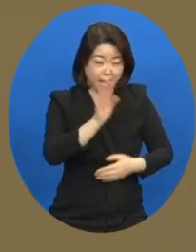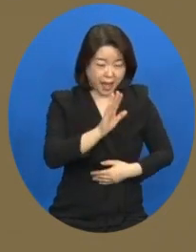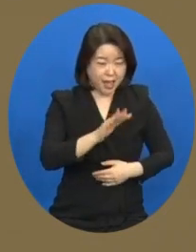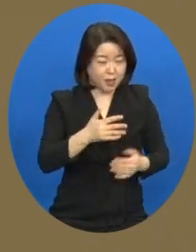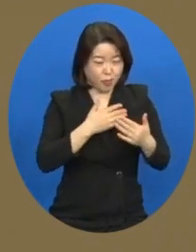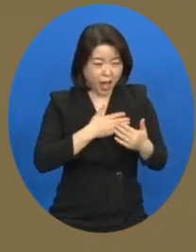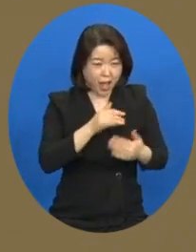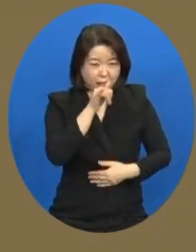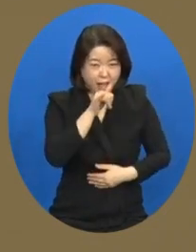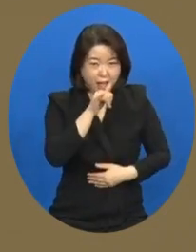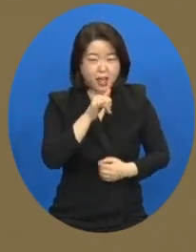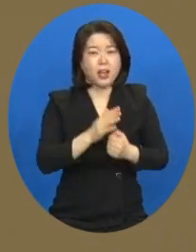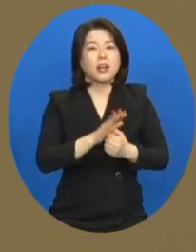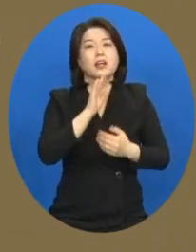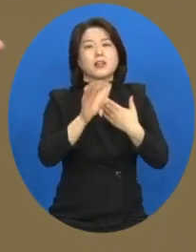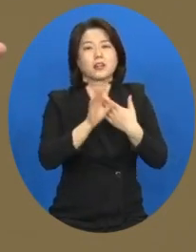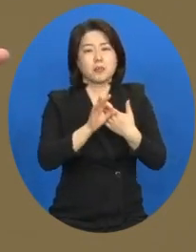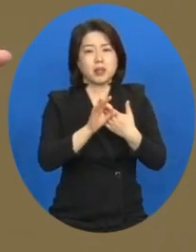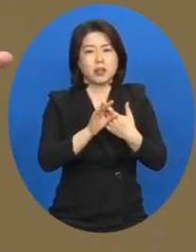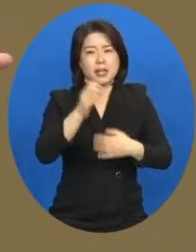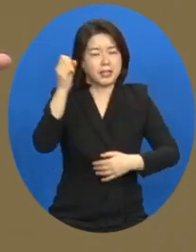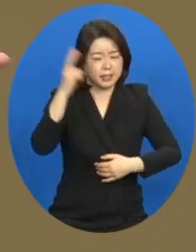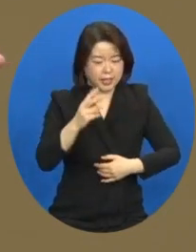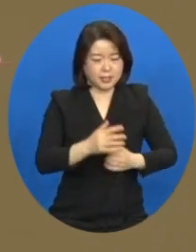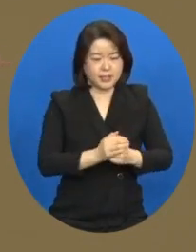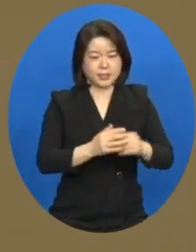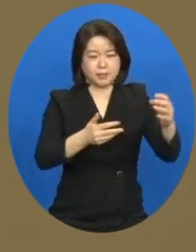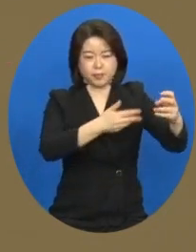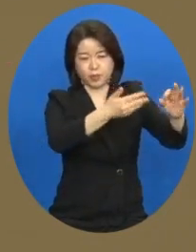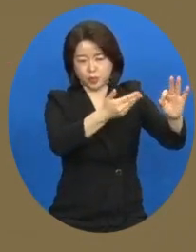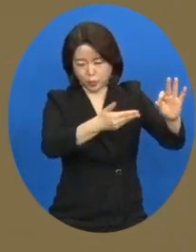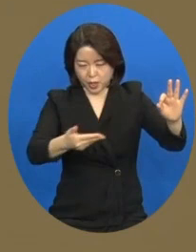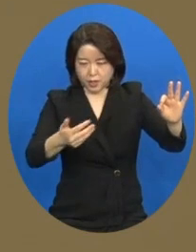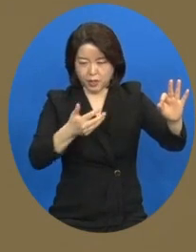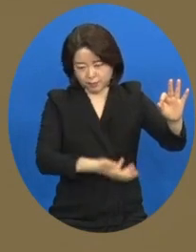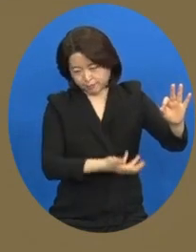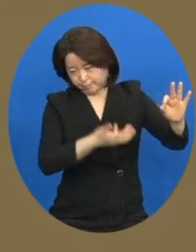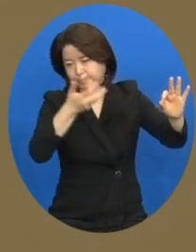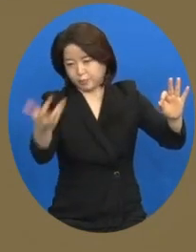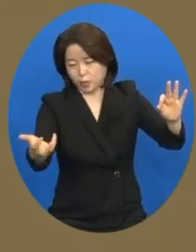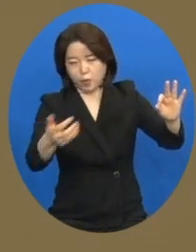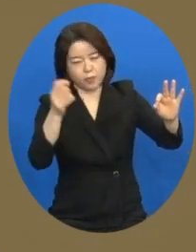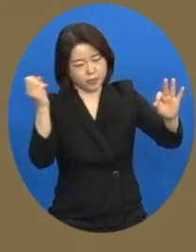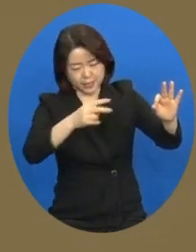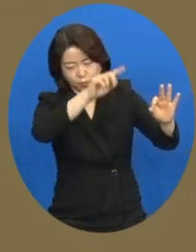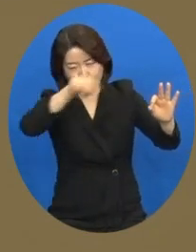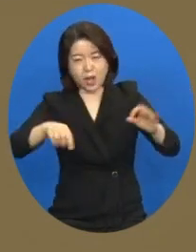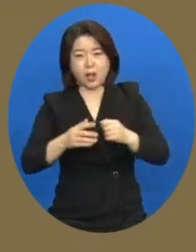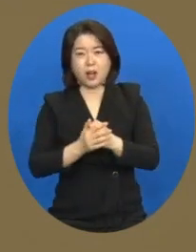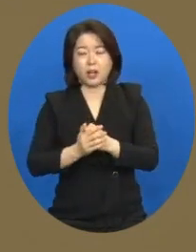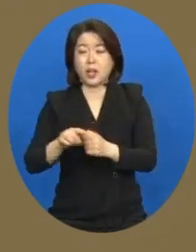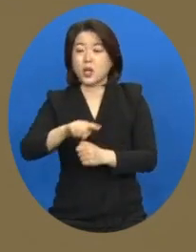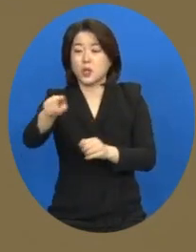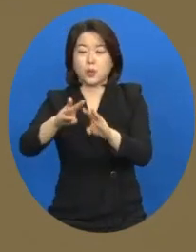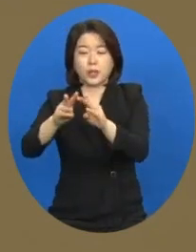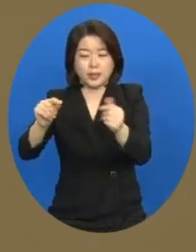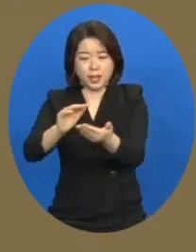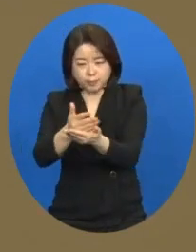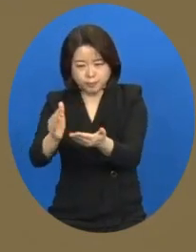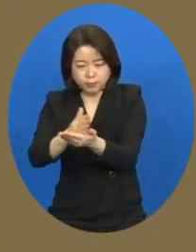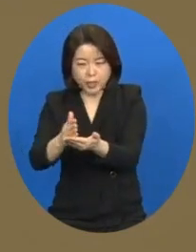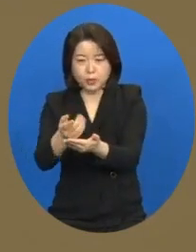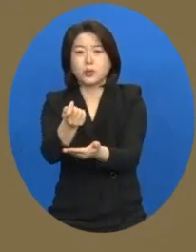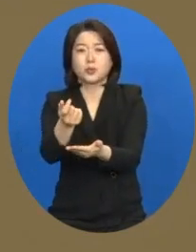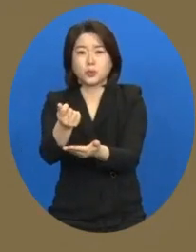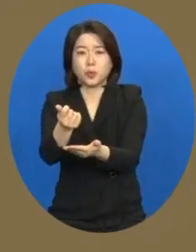불안하면 그러면 그냥 요단강 건너 다 와. 우리 땅 조금